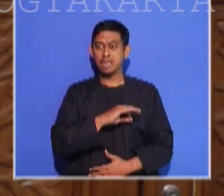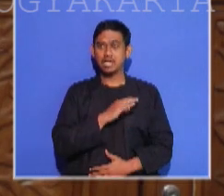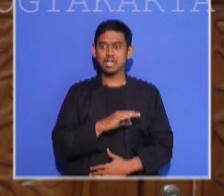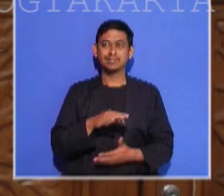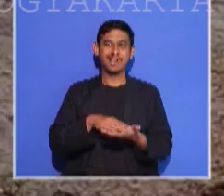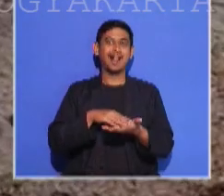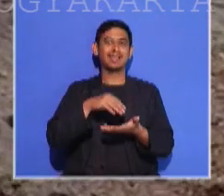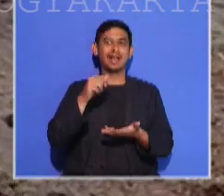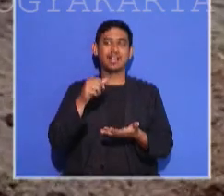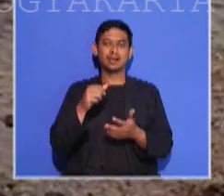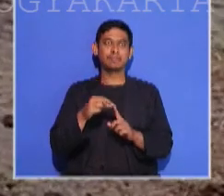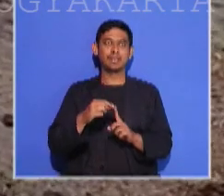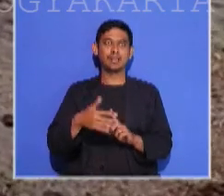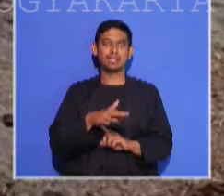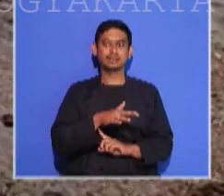organik.